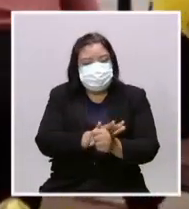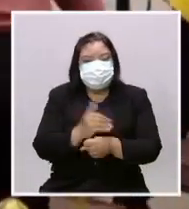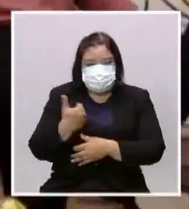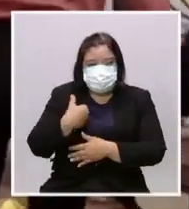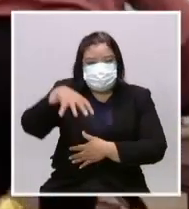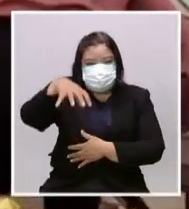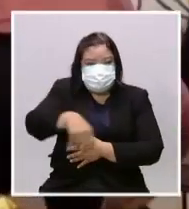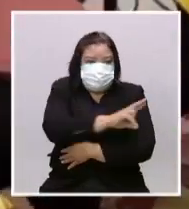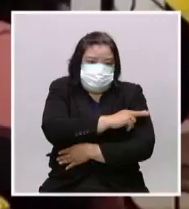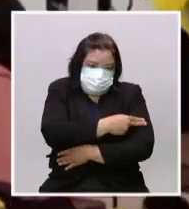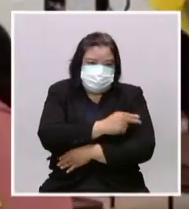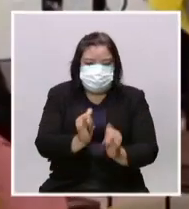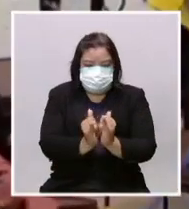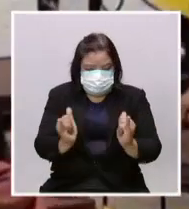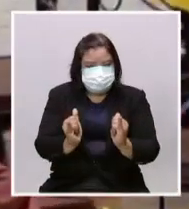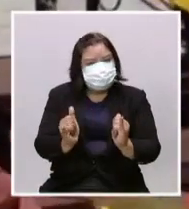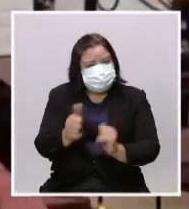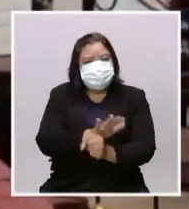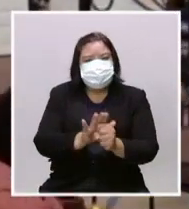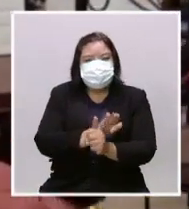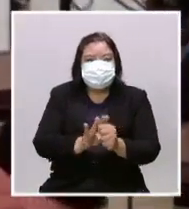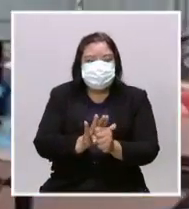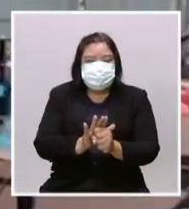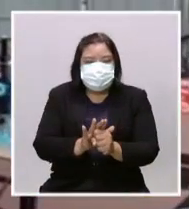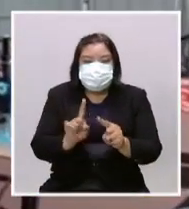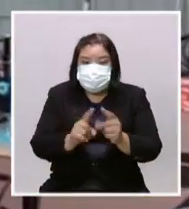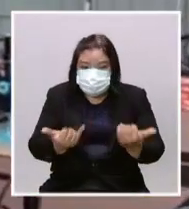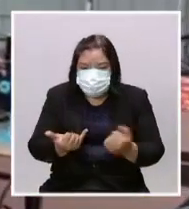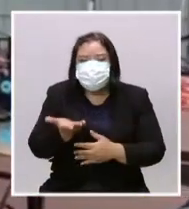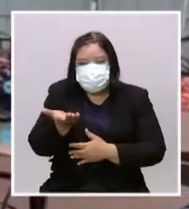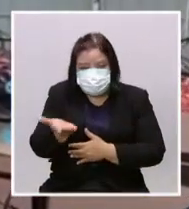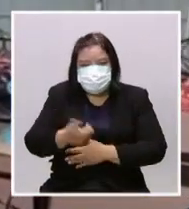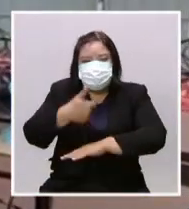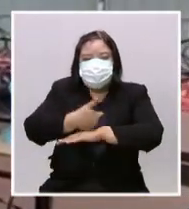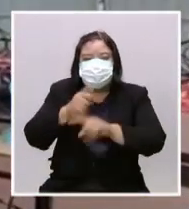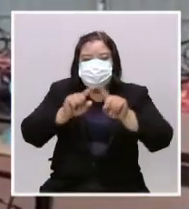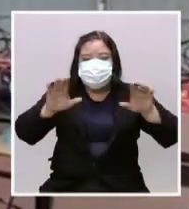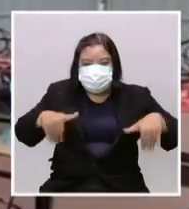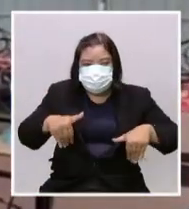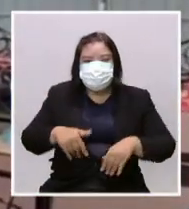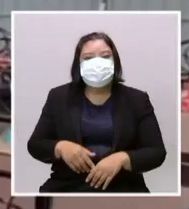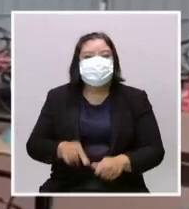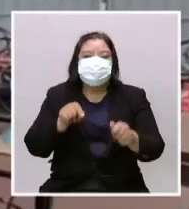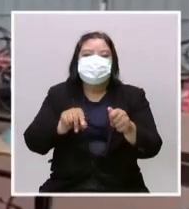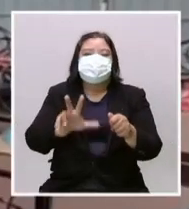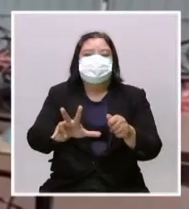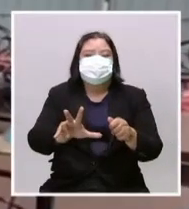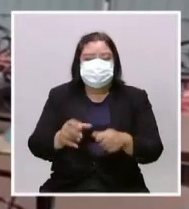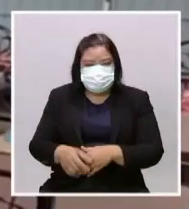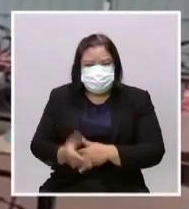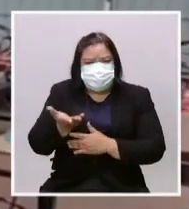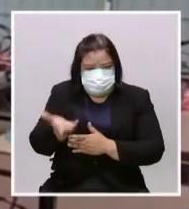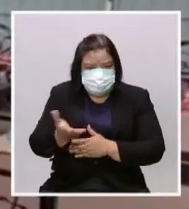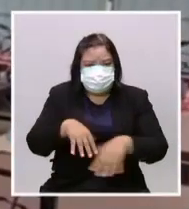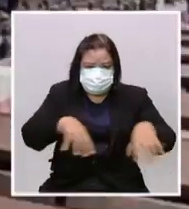ในพื้นที่น่าจะยังคงเพียงพอแต่อย่างไรก็ตามค่ะประสานไปยังนายอำเภอ3อำเภอให้ช่วยการจัดหาสถานที่เตรียม